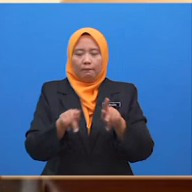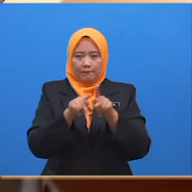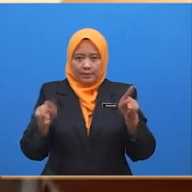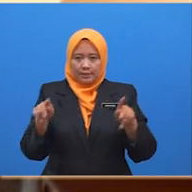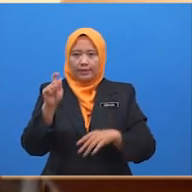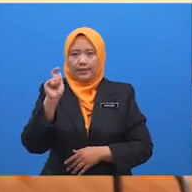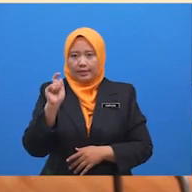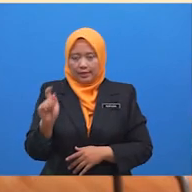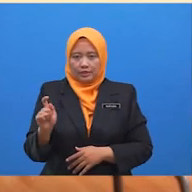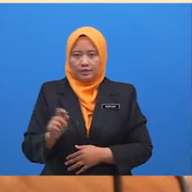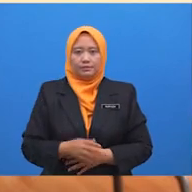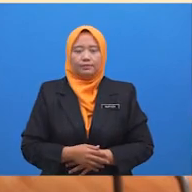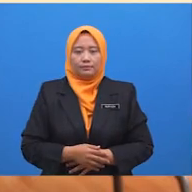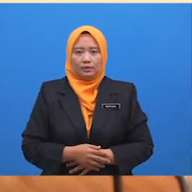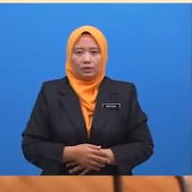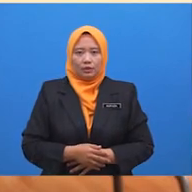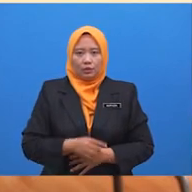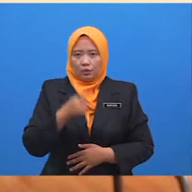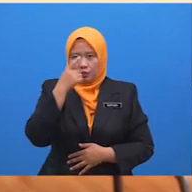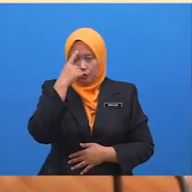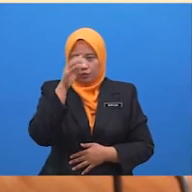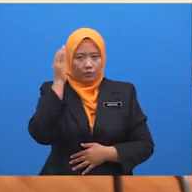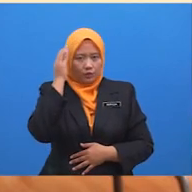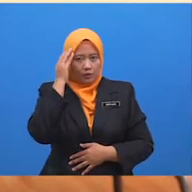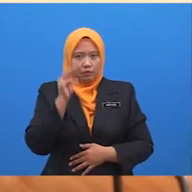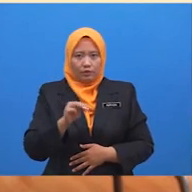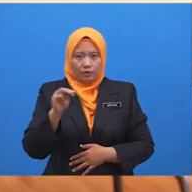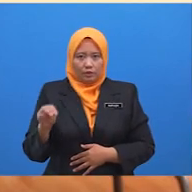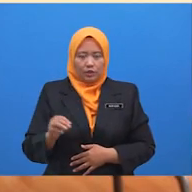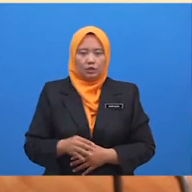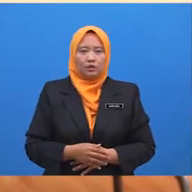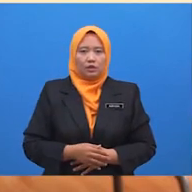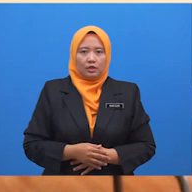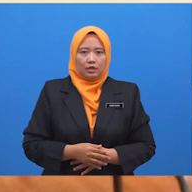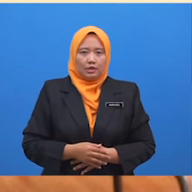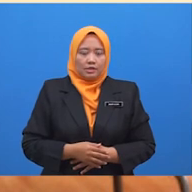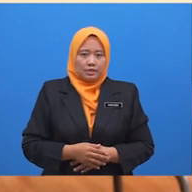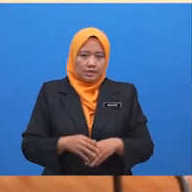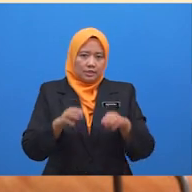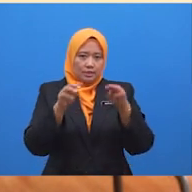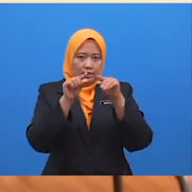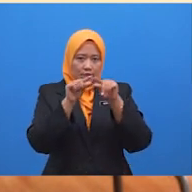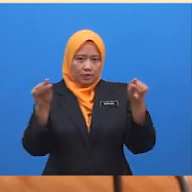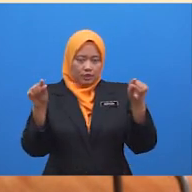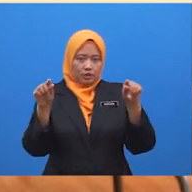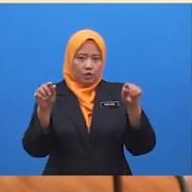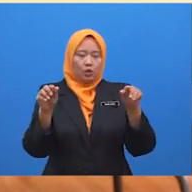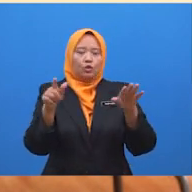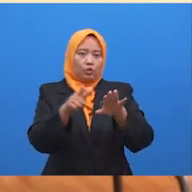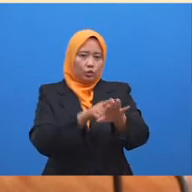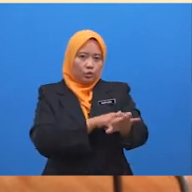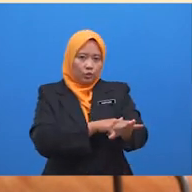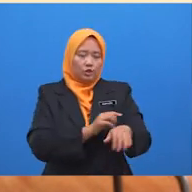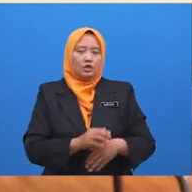X. Untuk pengetahuan murid-murid, bab kecerunan garis lurus berkait